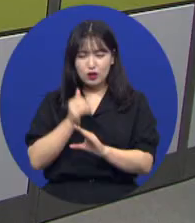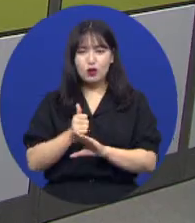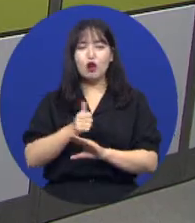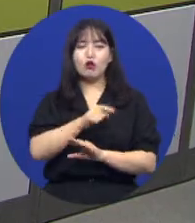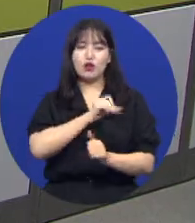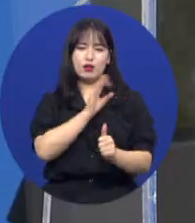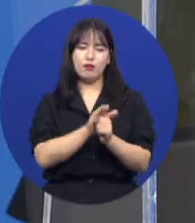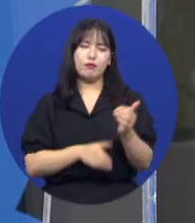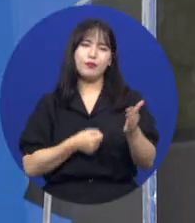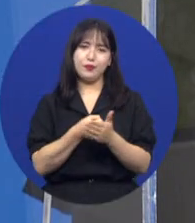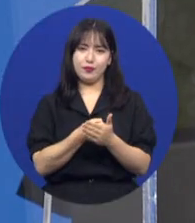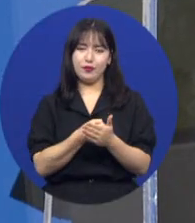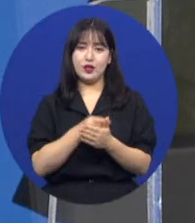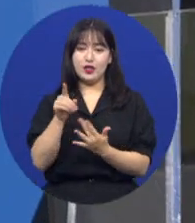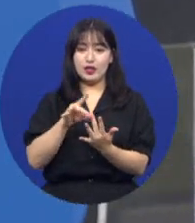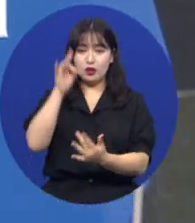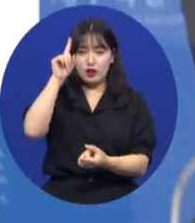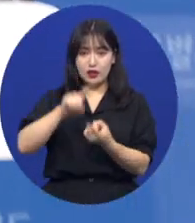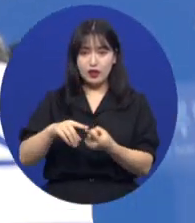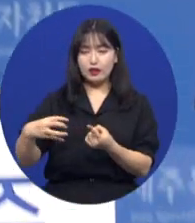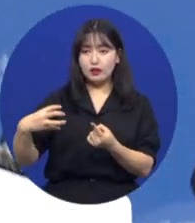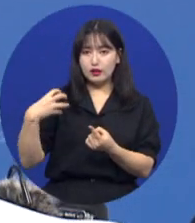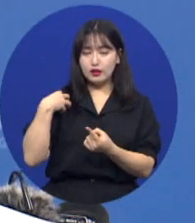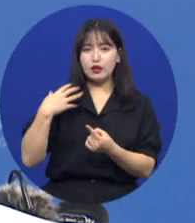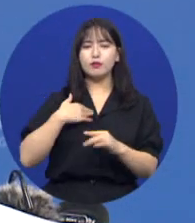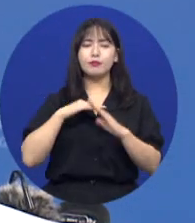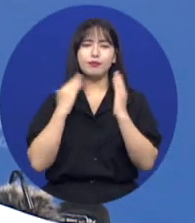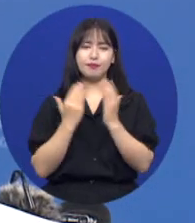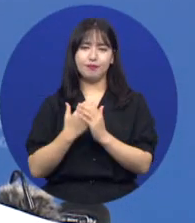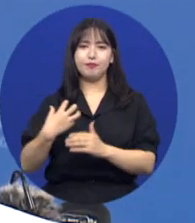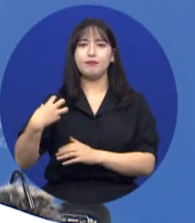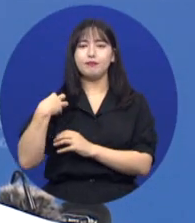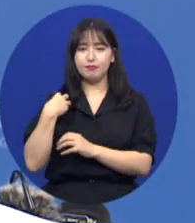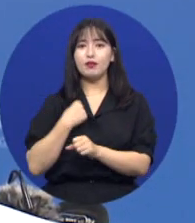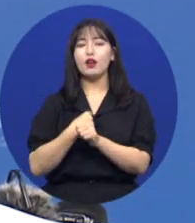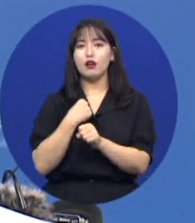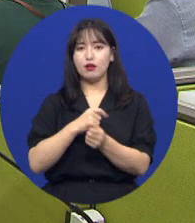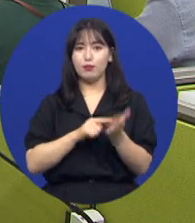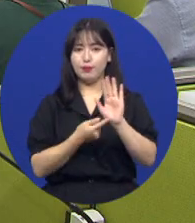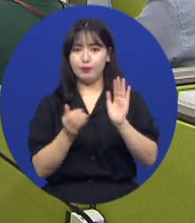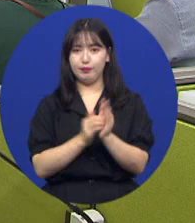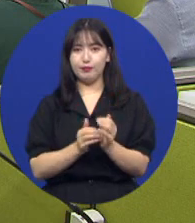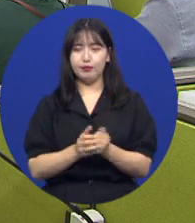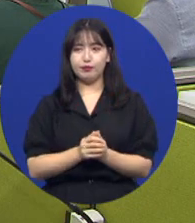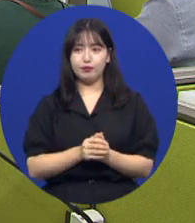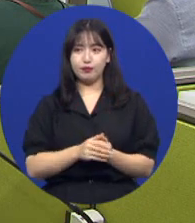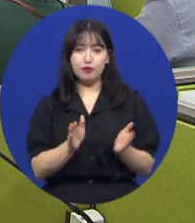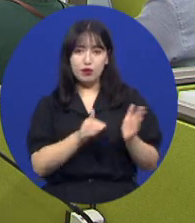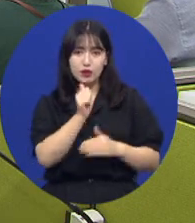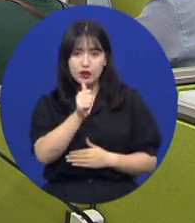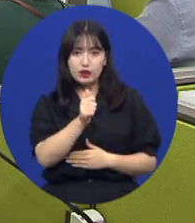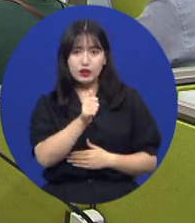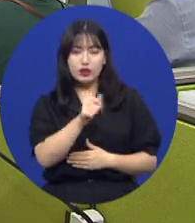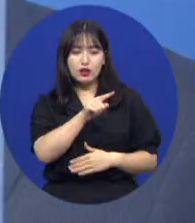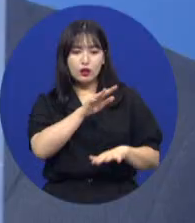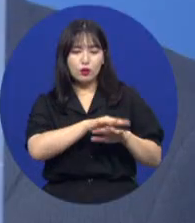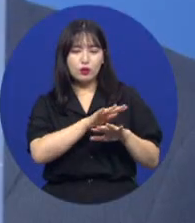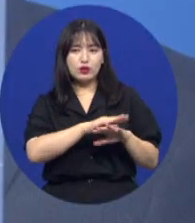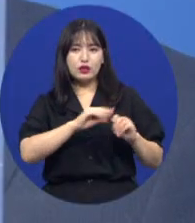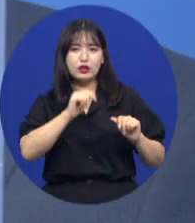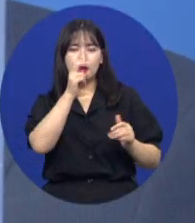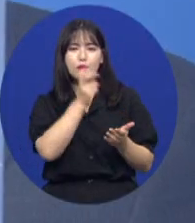결정했다 며 선택에 대한 책임은 자신이 짊어지고 가겠다 고 밝혔습니다 5 지사는 제기된 농지법 위반